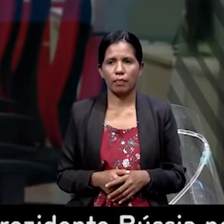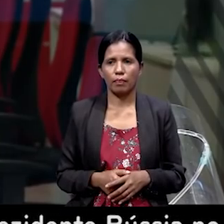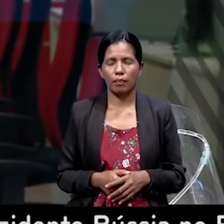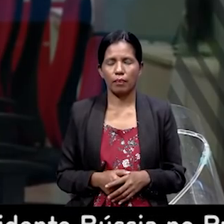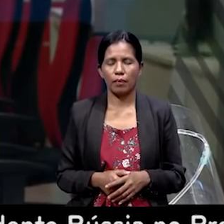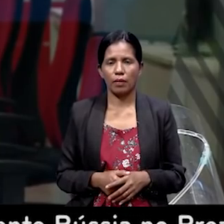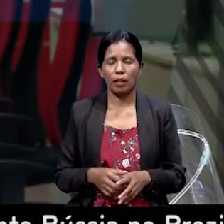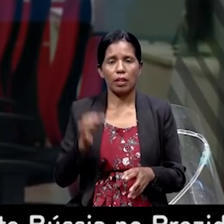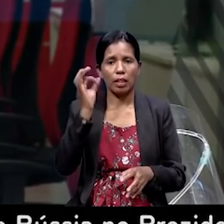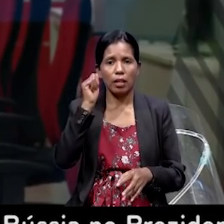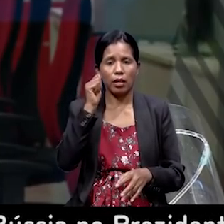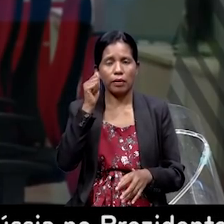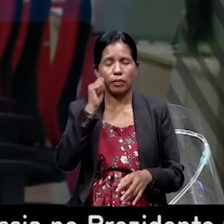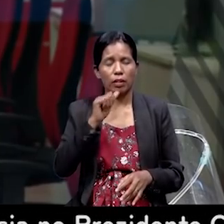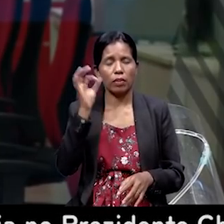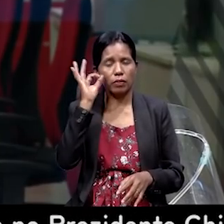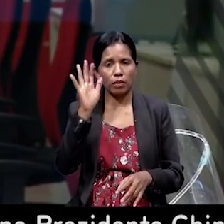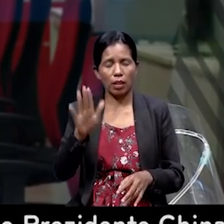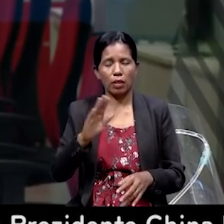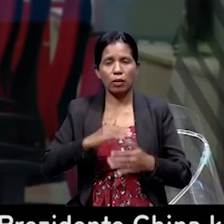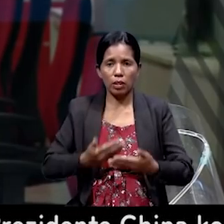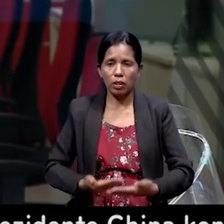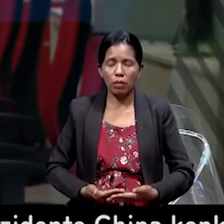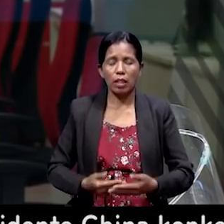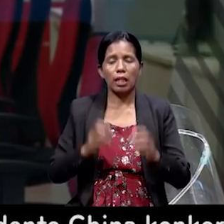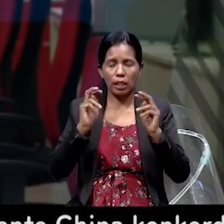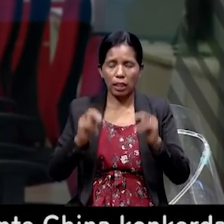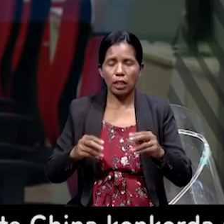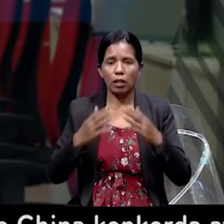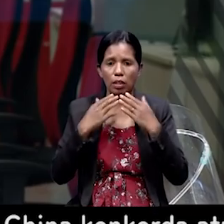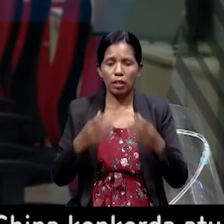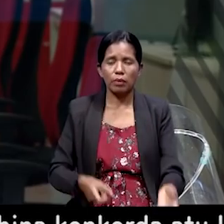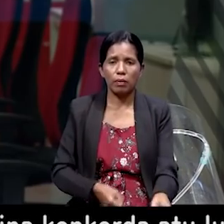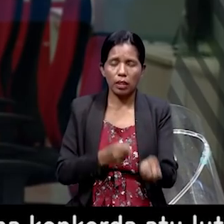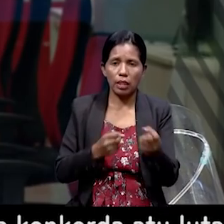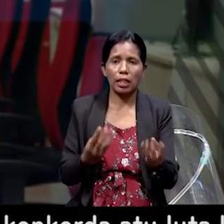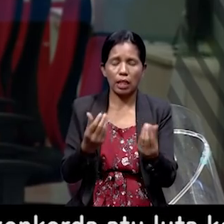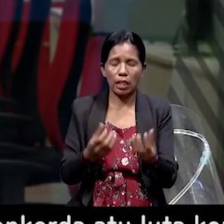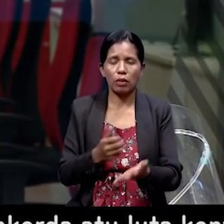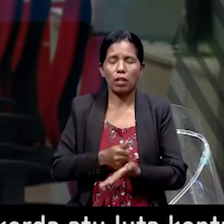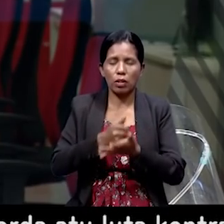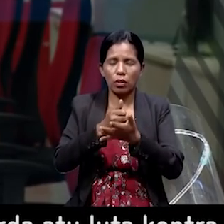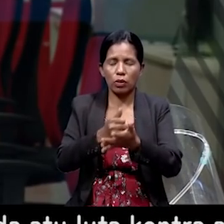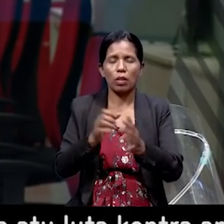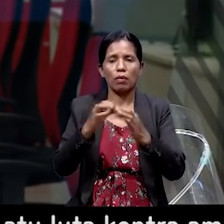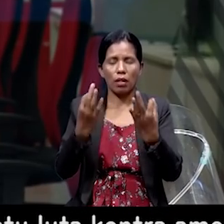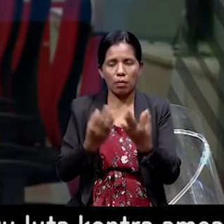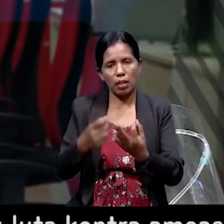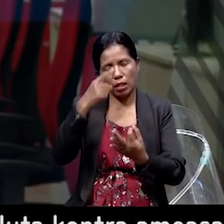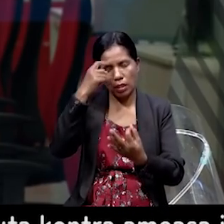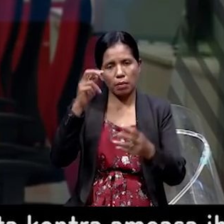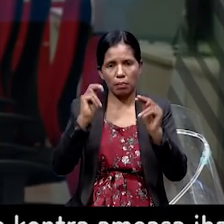like no ina ising rua. Obrigado tem que pinheira rahenek atu sustenta família umalaran tamba necessidade